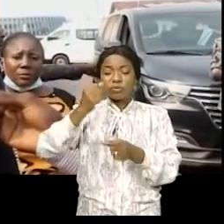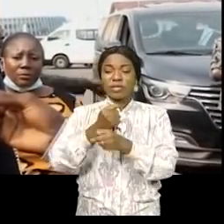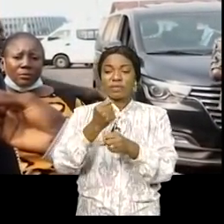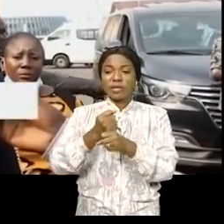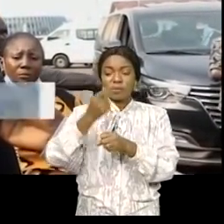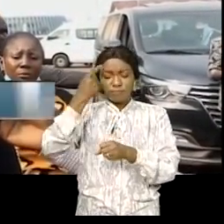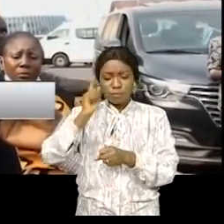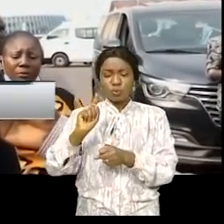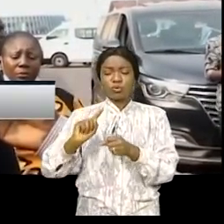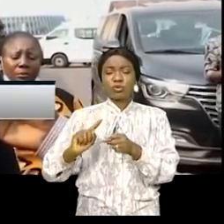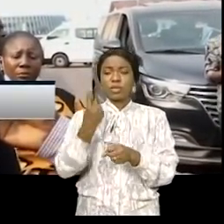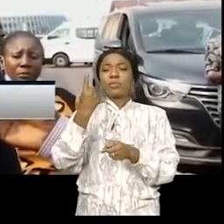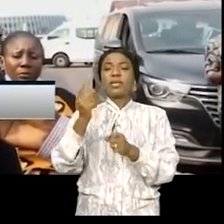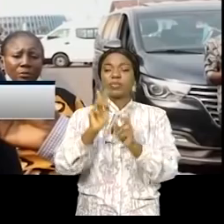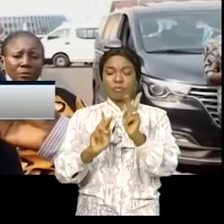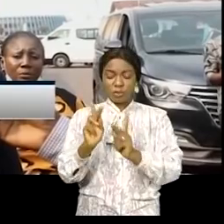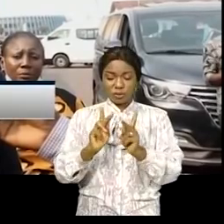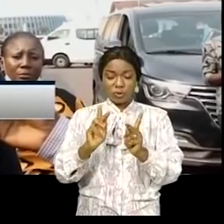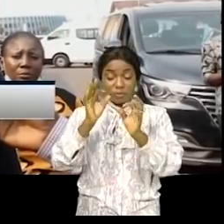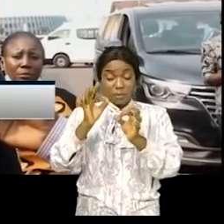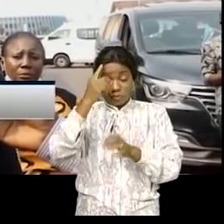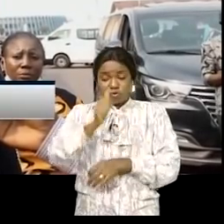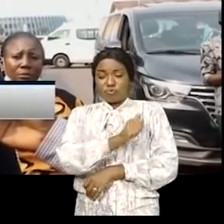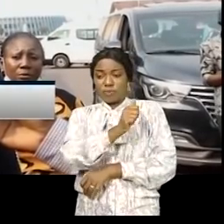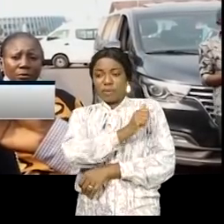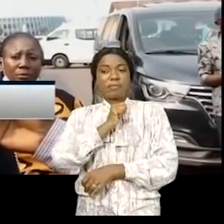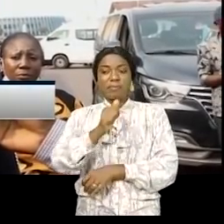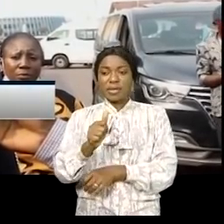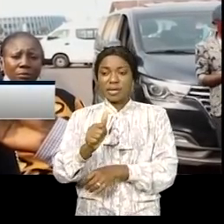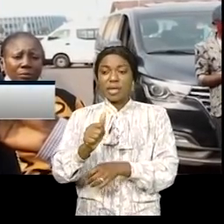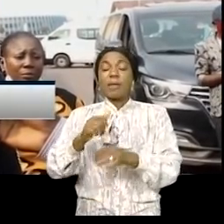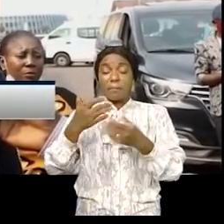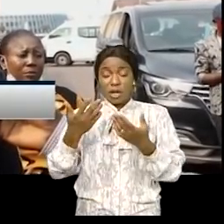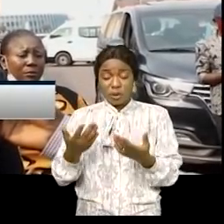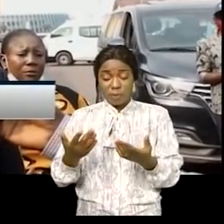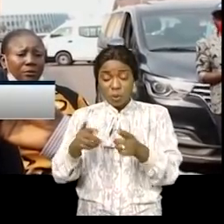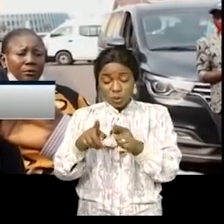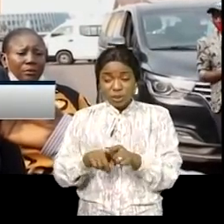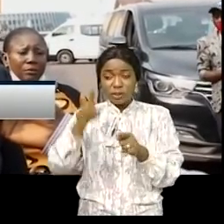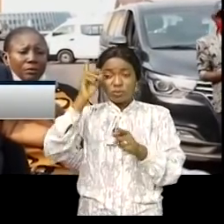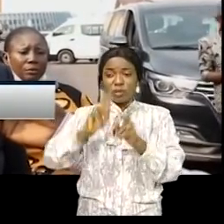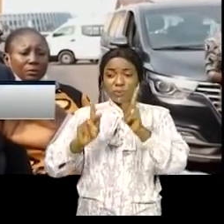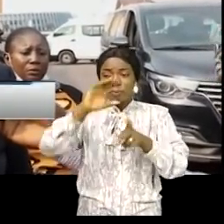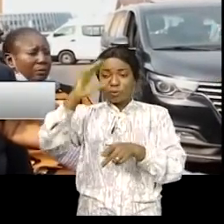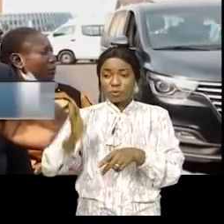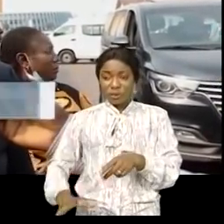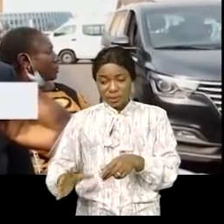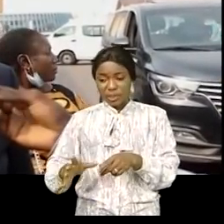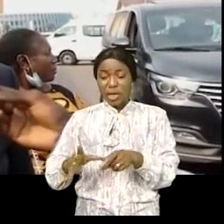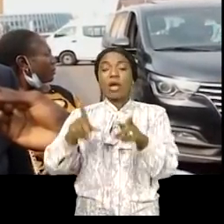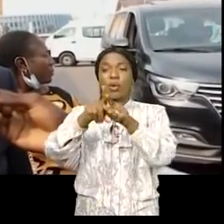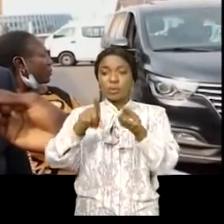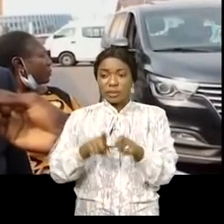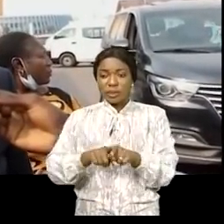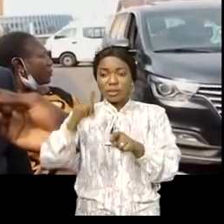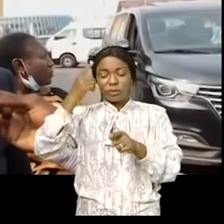pour les individus. Et là, le peuple Congo, le peuple du Congo central doit compter sur ses autorités à